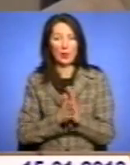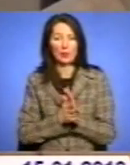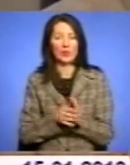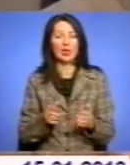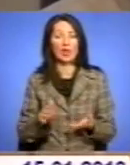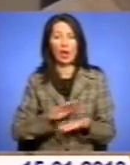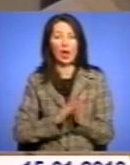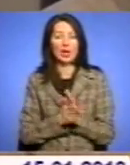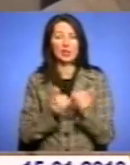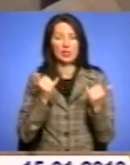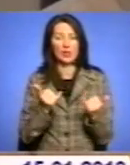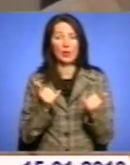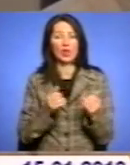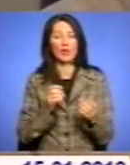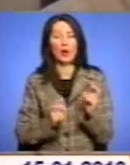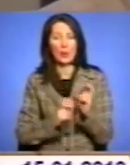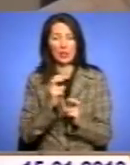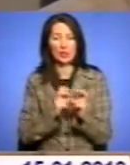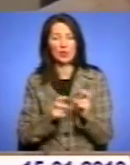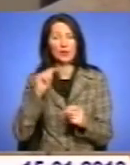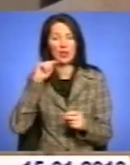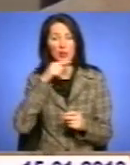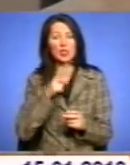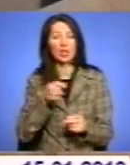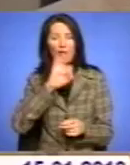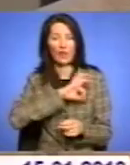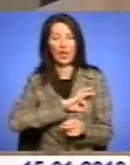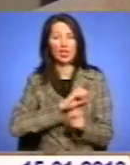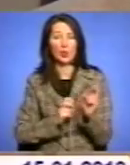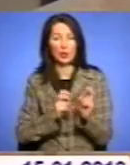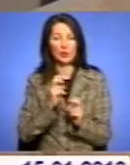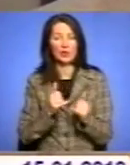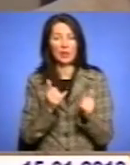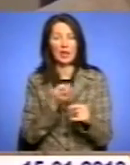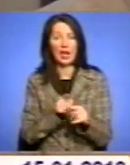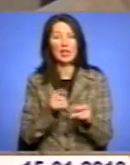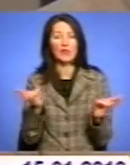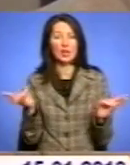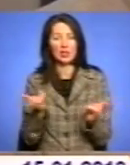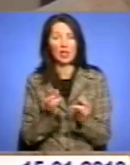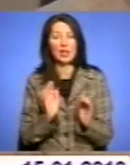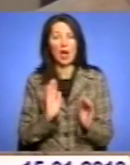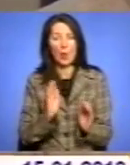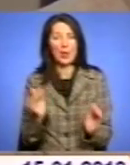производства, экономически выгодного производства. И для этого надо было